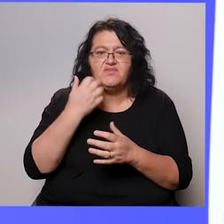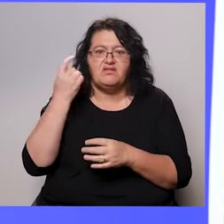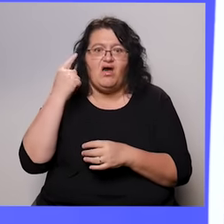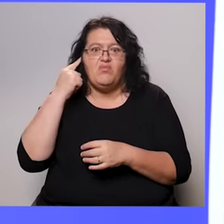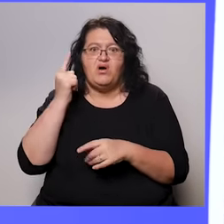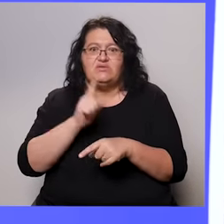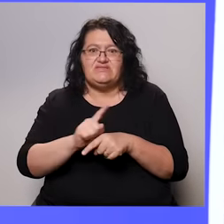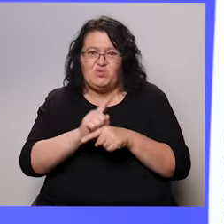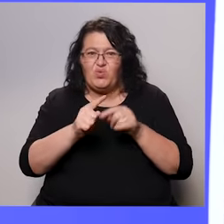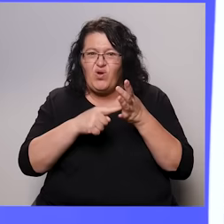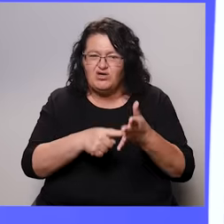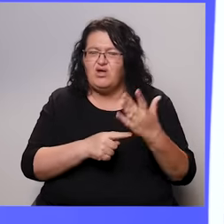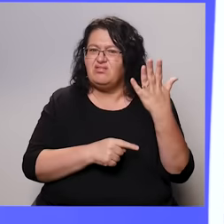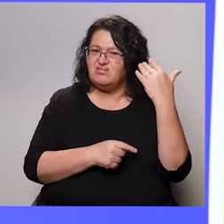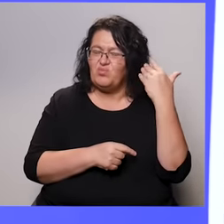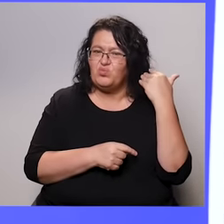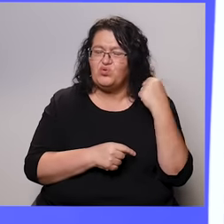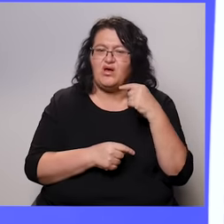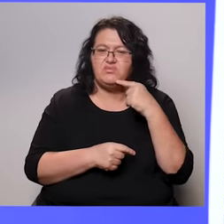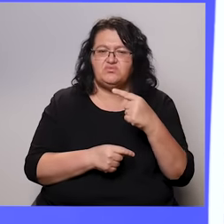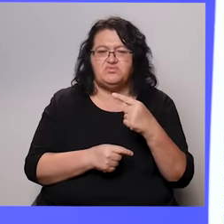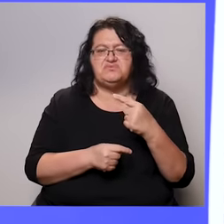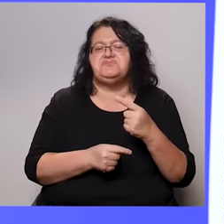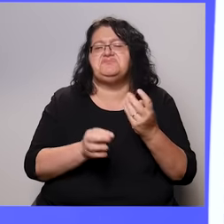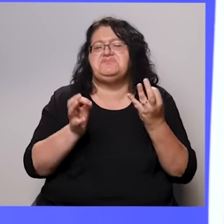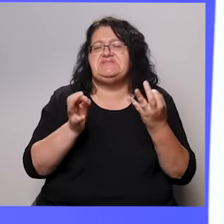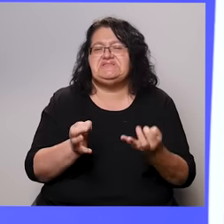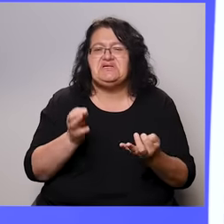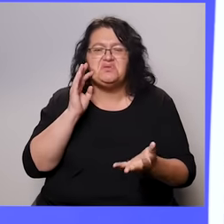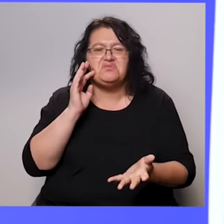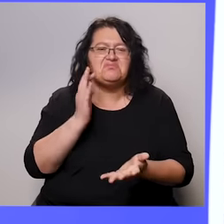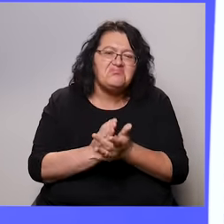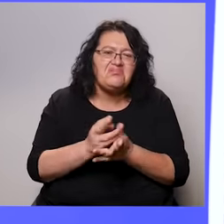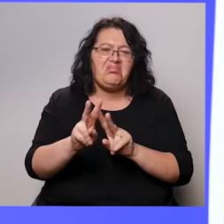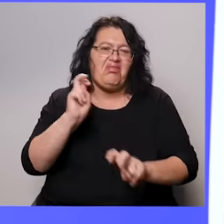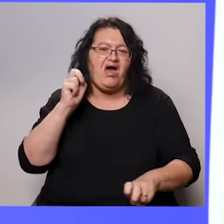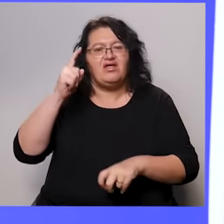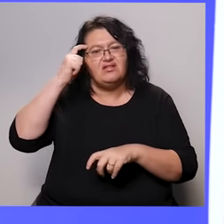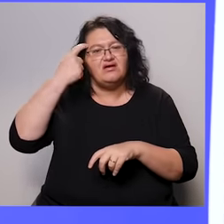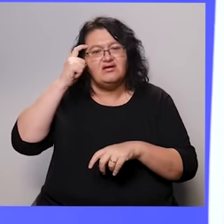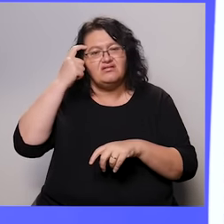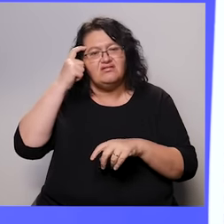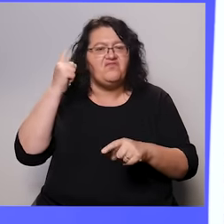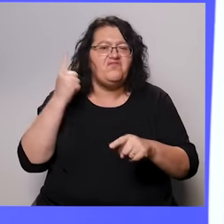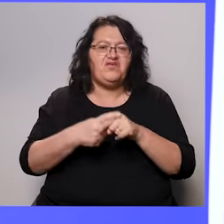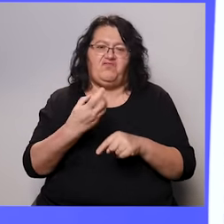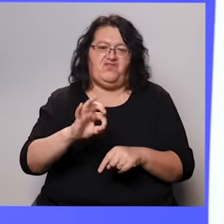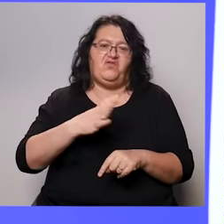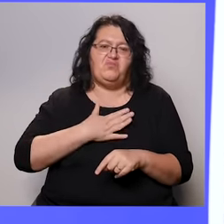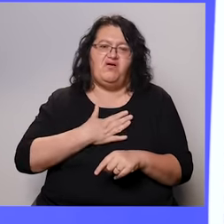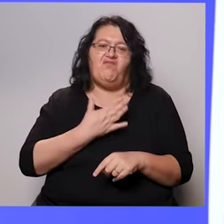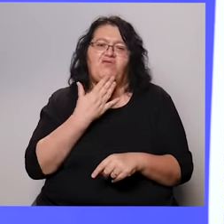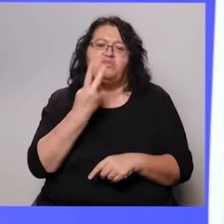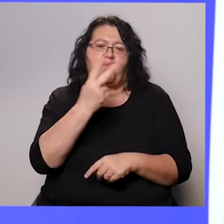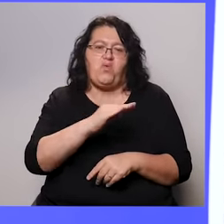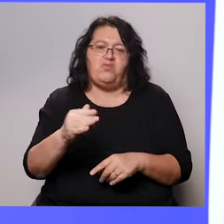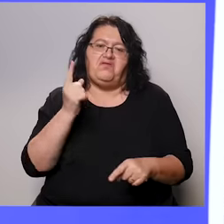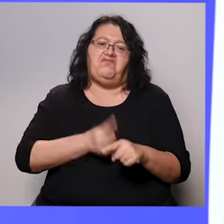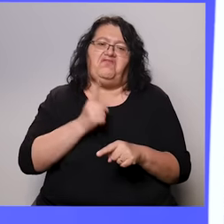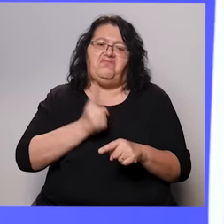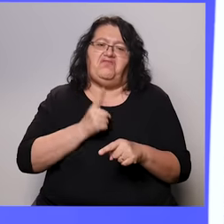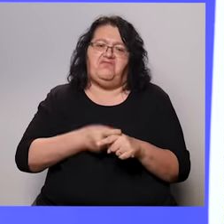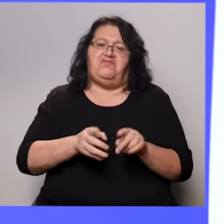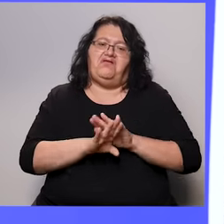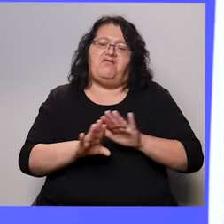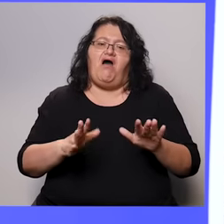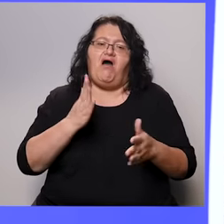Când am auzit lucrul acela, pe atunci, eu am zis din start, oricum se alinează cu voia mea și zic, numai bine, doi